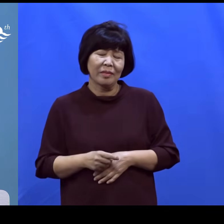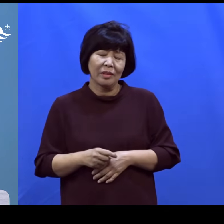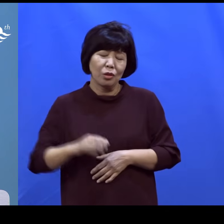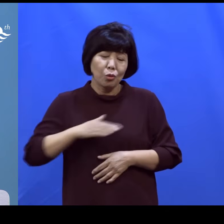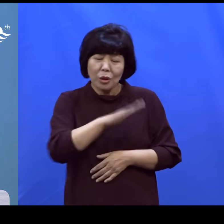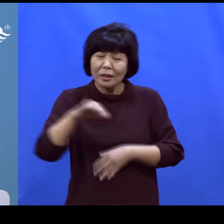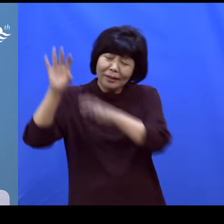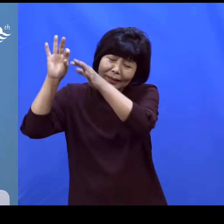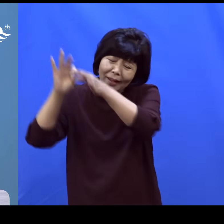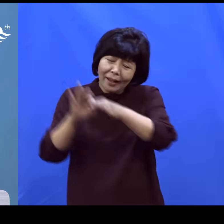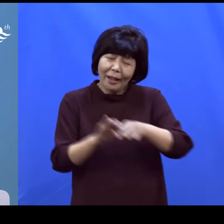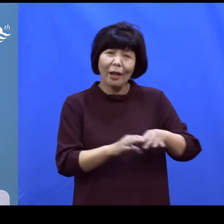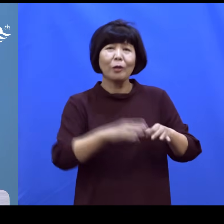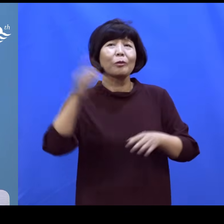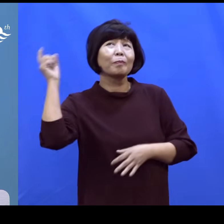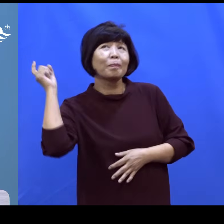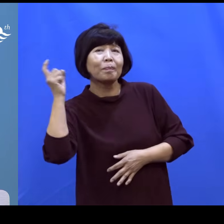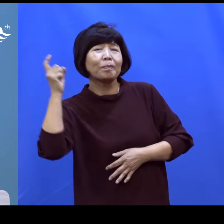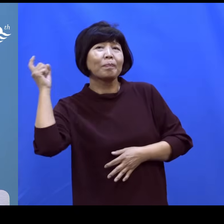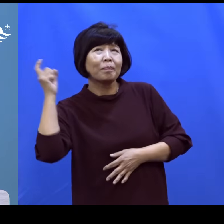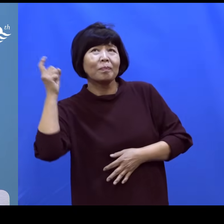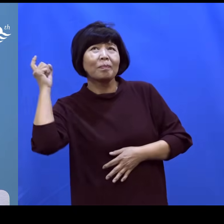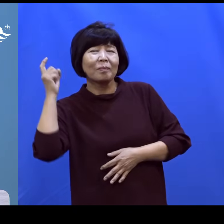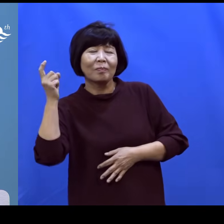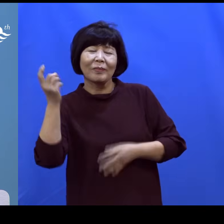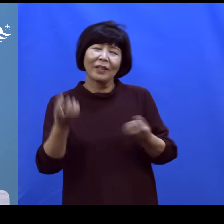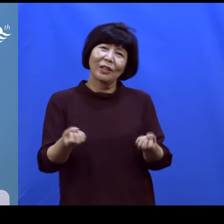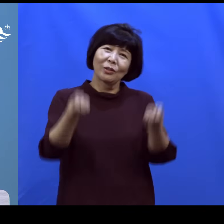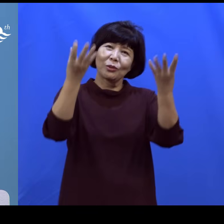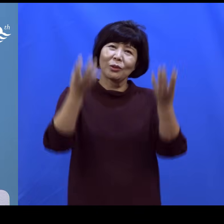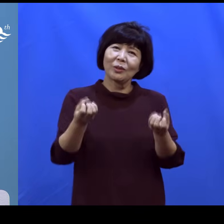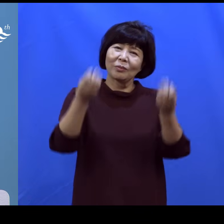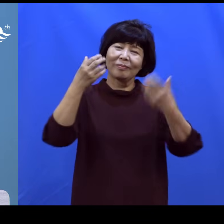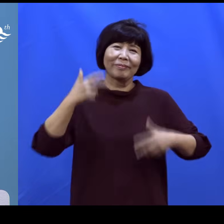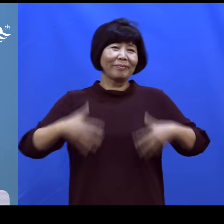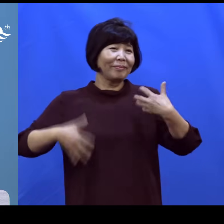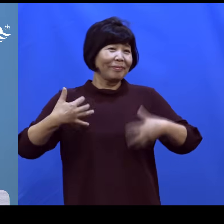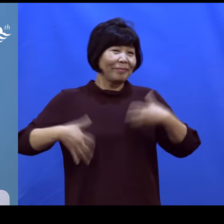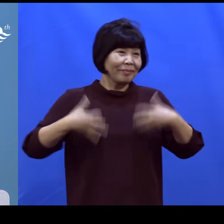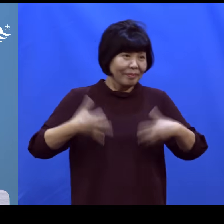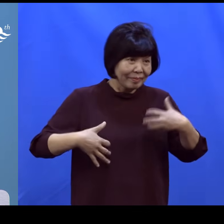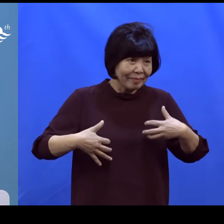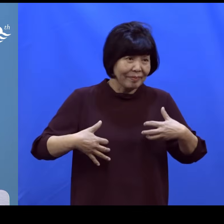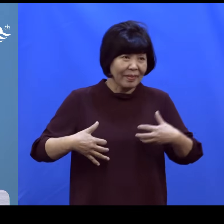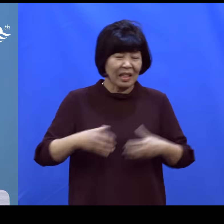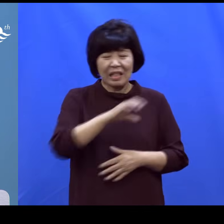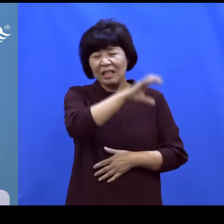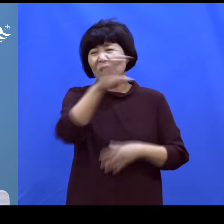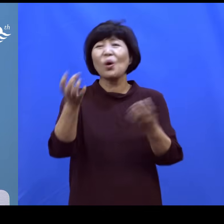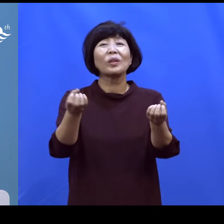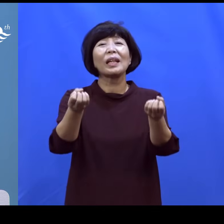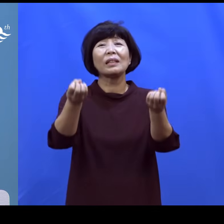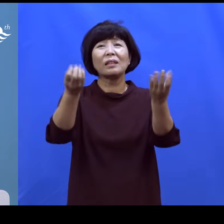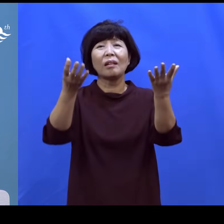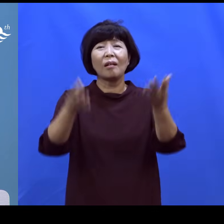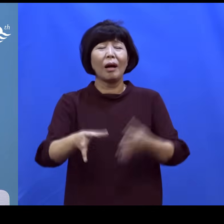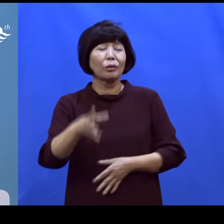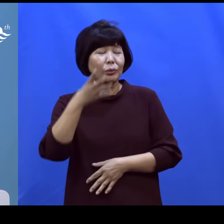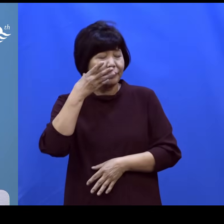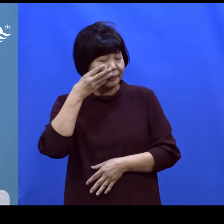있습니다. 또 듣고 축하하고 또 기뻐하고, 그죠? 우리는 뭐 이 성탄절에 너무 익숙해